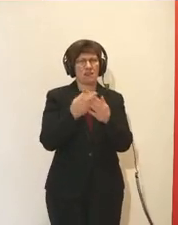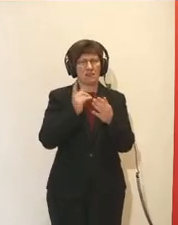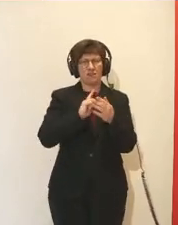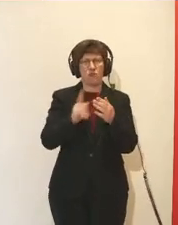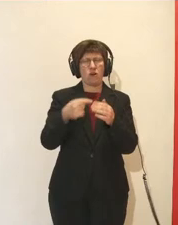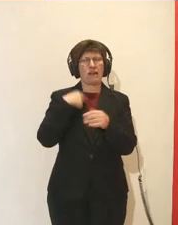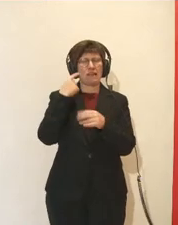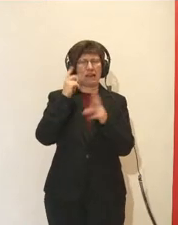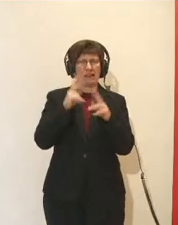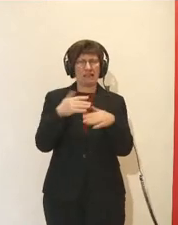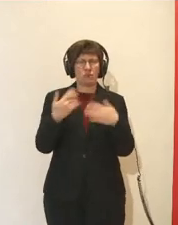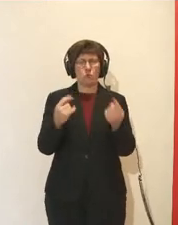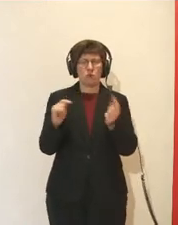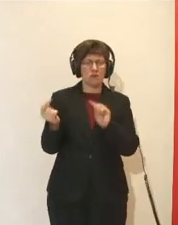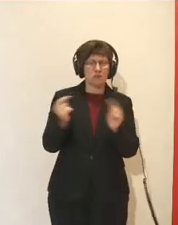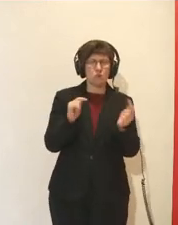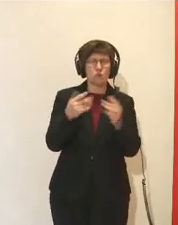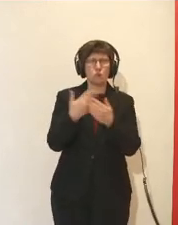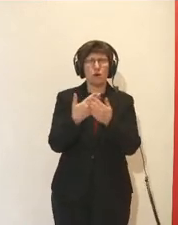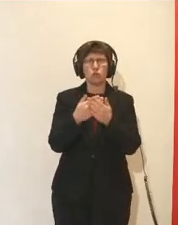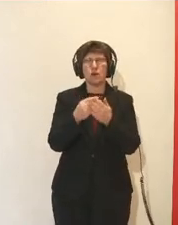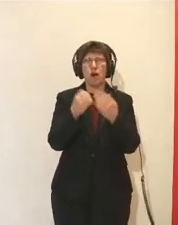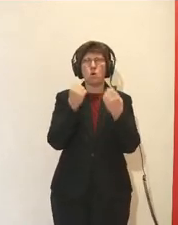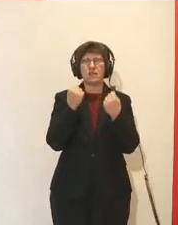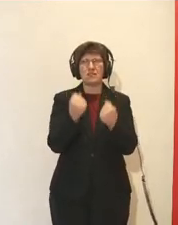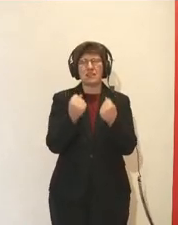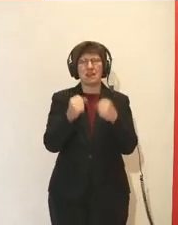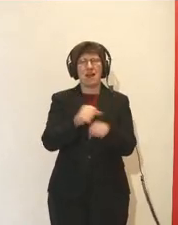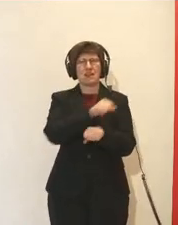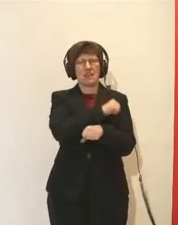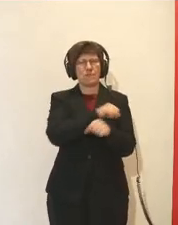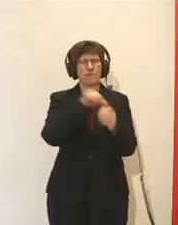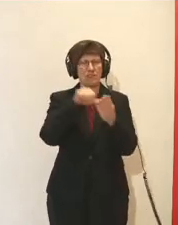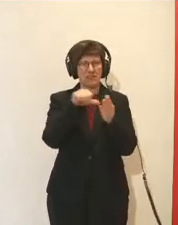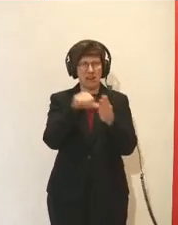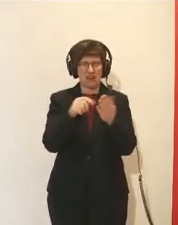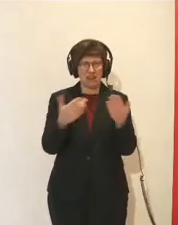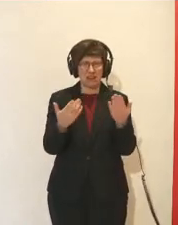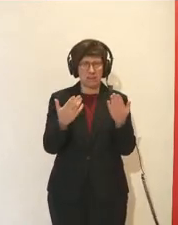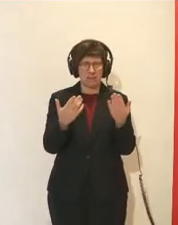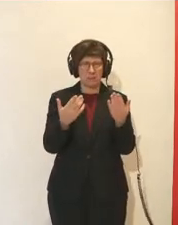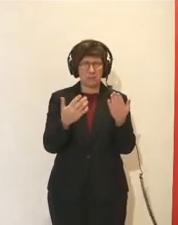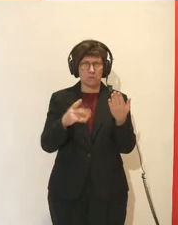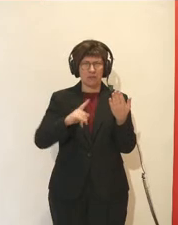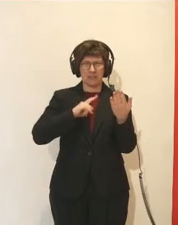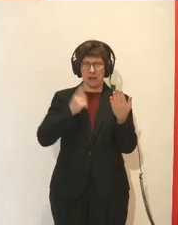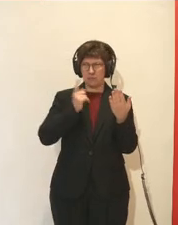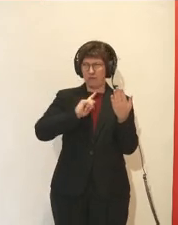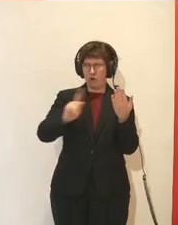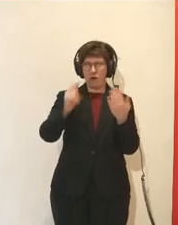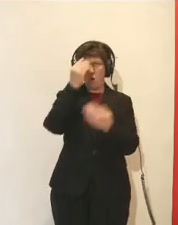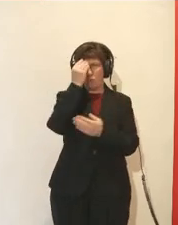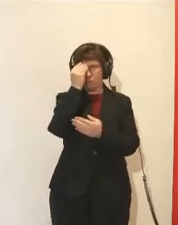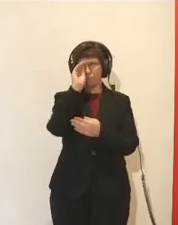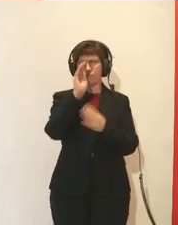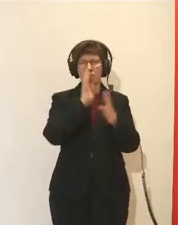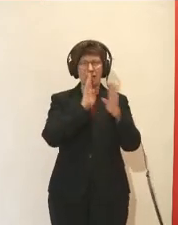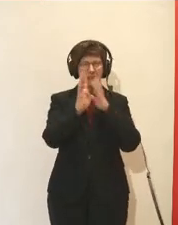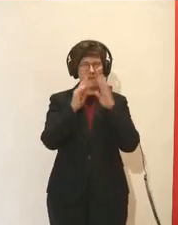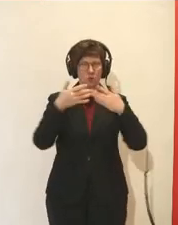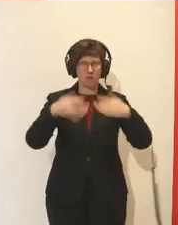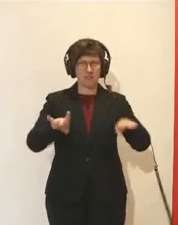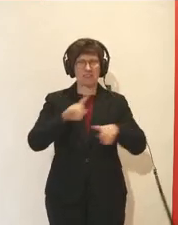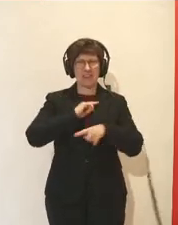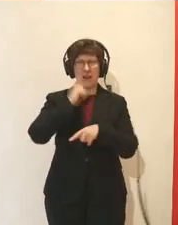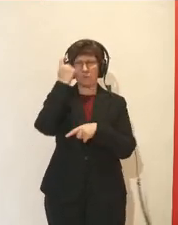und ich halte das für richtig eine diskussion auch zum beispiel über die sicherheit in den impfzentren also auch ich habe mich selbst die woche geäußert und im interview dazu ich mache